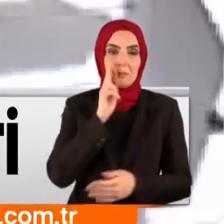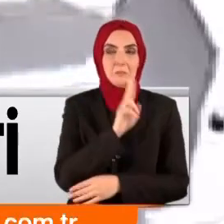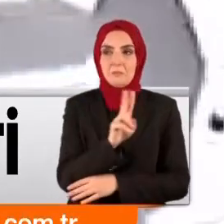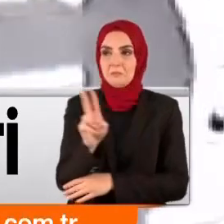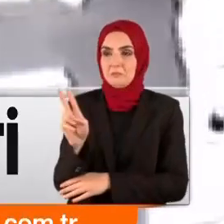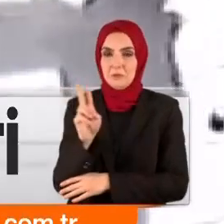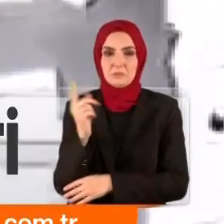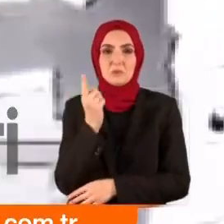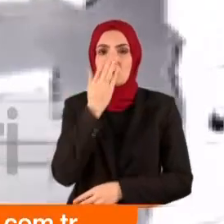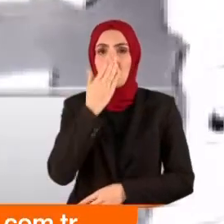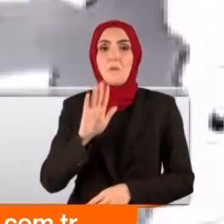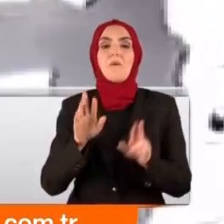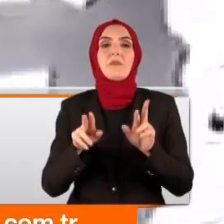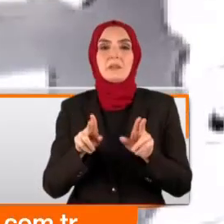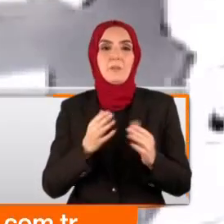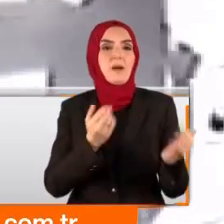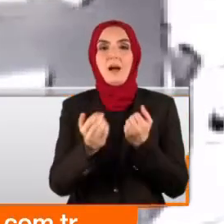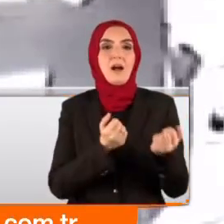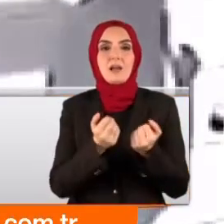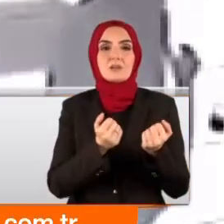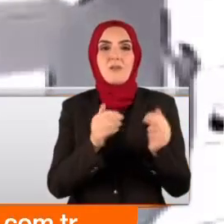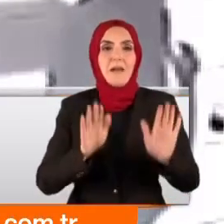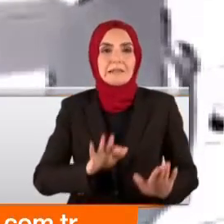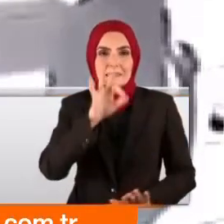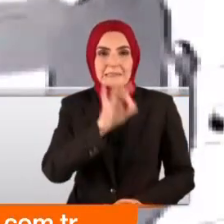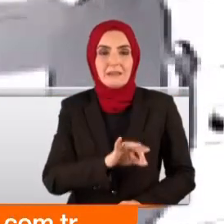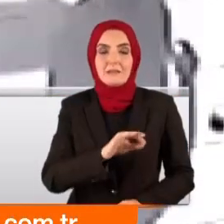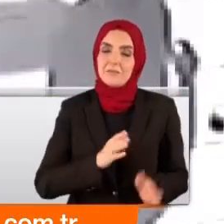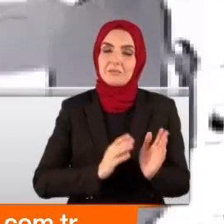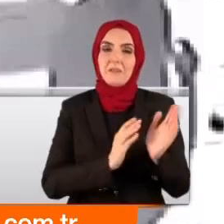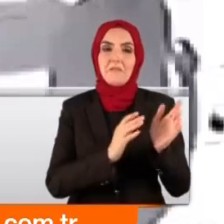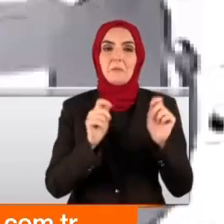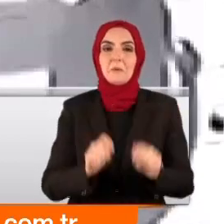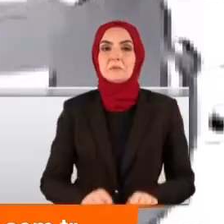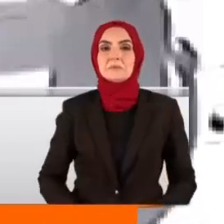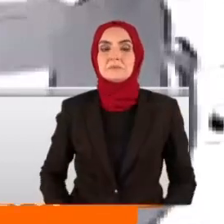şey olmamış gibi alışverişe kaldığı yerden devam etti.